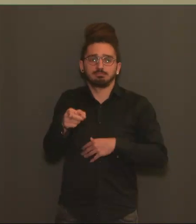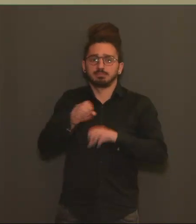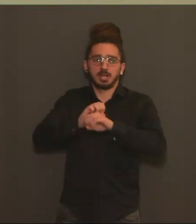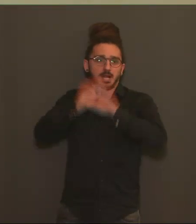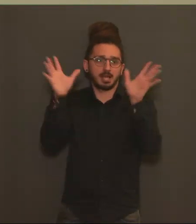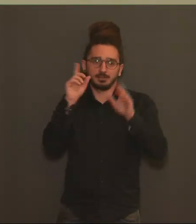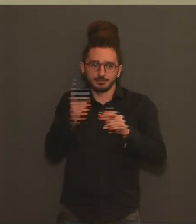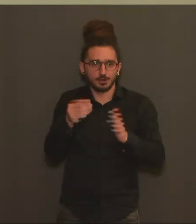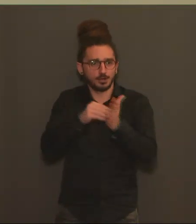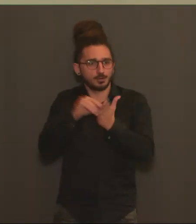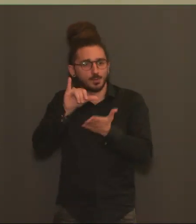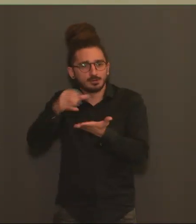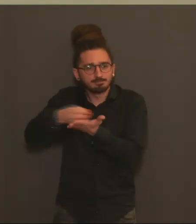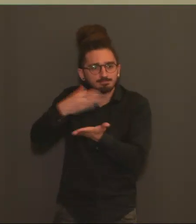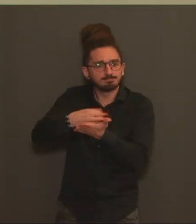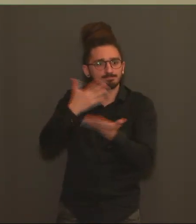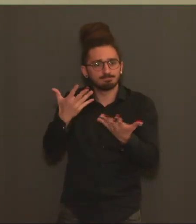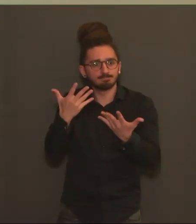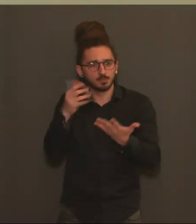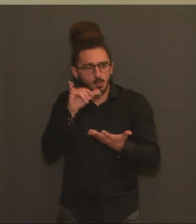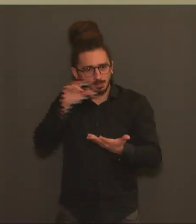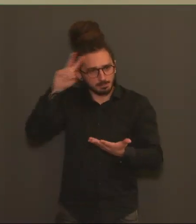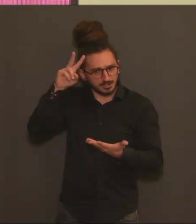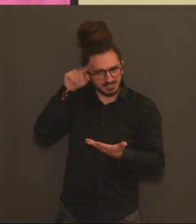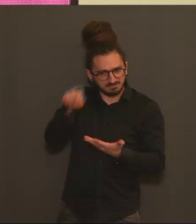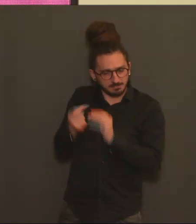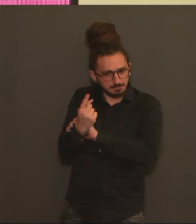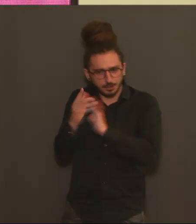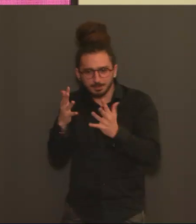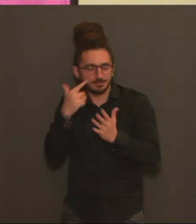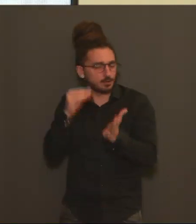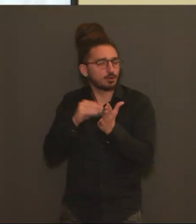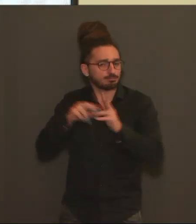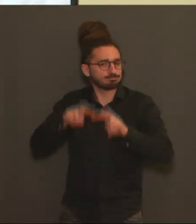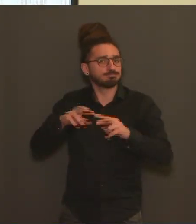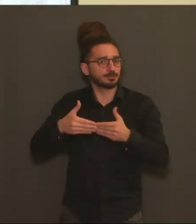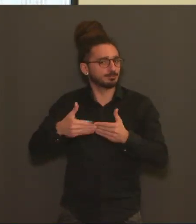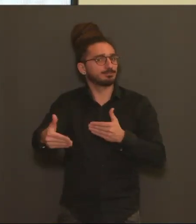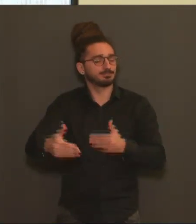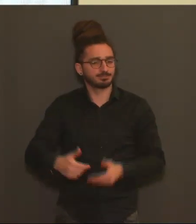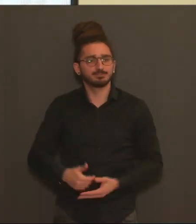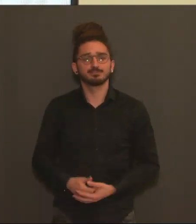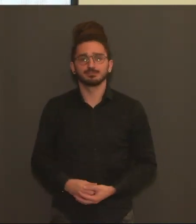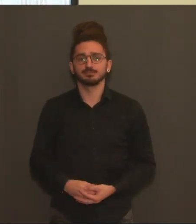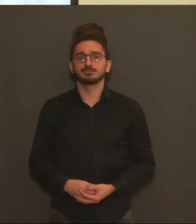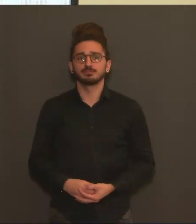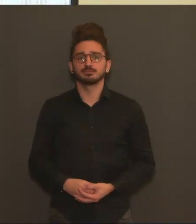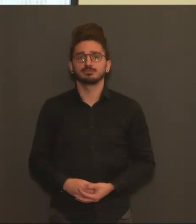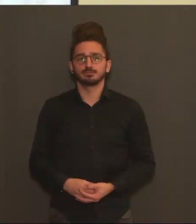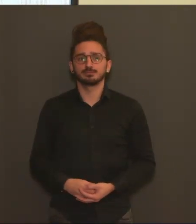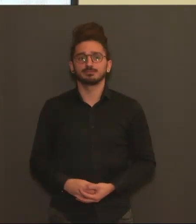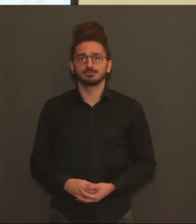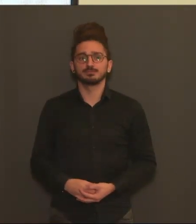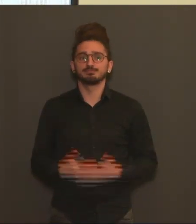conclusions. Alors, quelques messages domestiques, j'avais envie de dire, avant de terminer, pour ceux d'entre vous